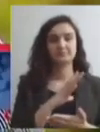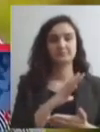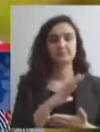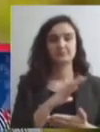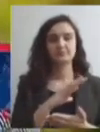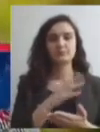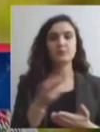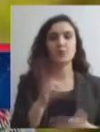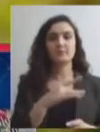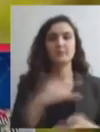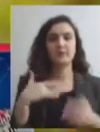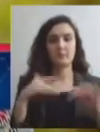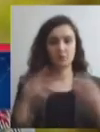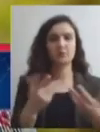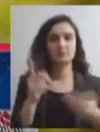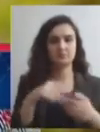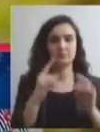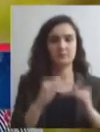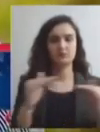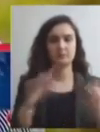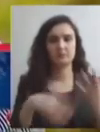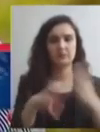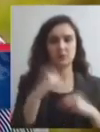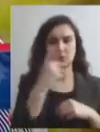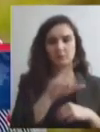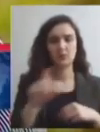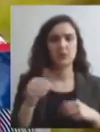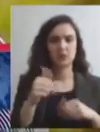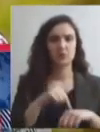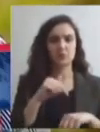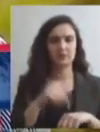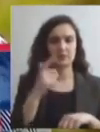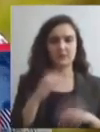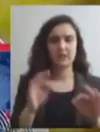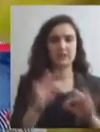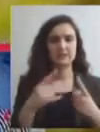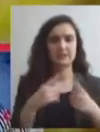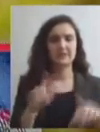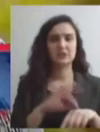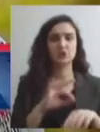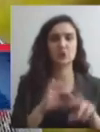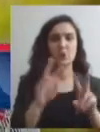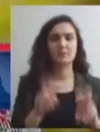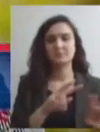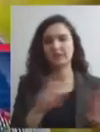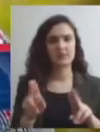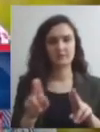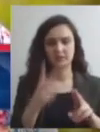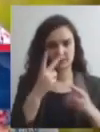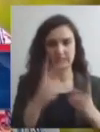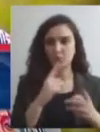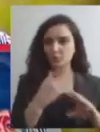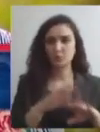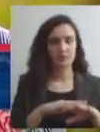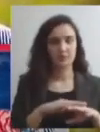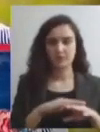ორმხრივი პნევმონიაც კი, ბავშვები სუბიექტურად ძალიან კარგად გრძნობენ თავს და არანაირი სხვა სინდრომის მსგავსი გამოგართულება და